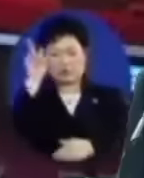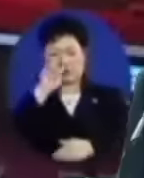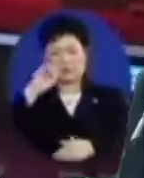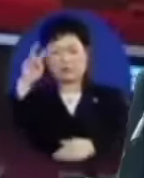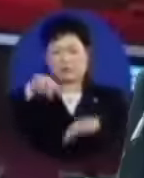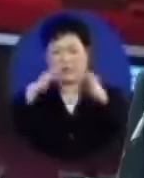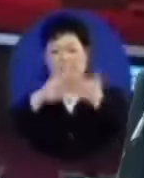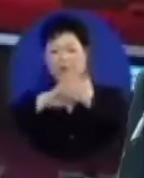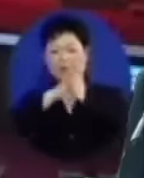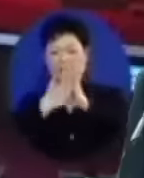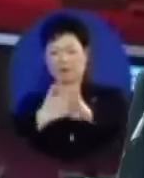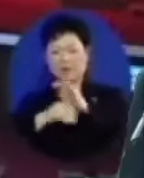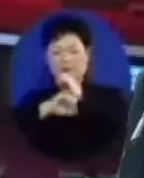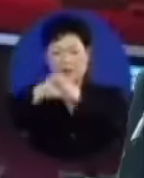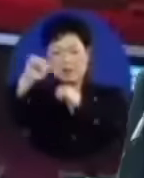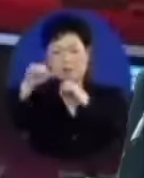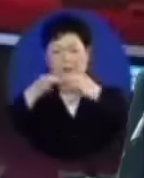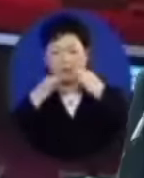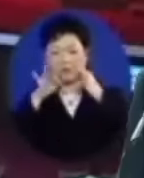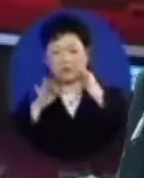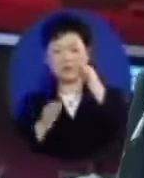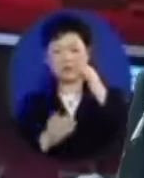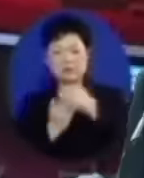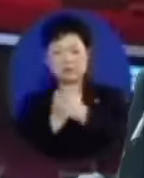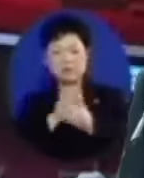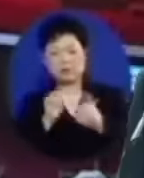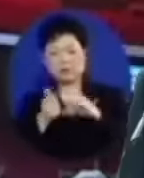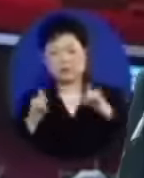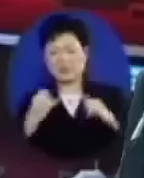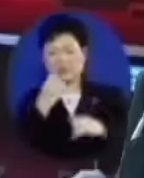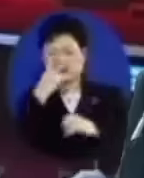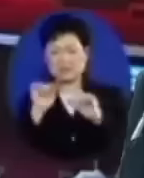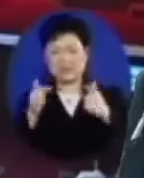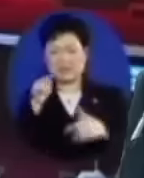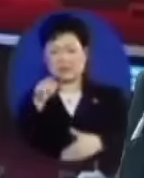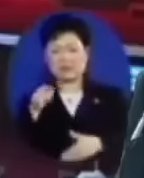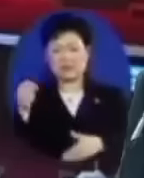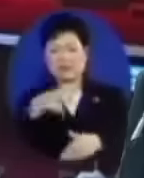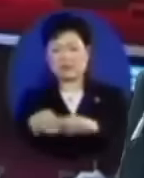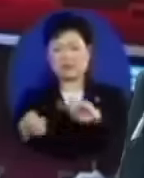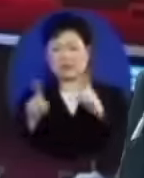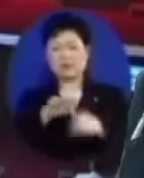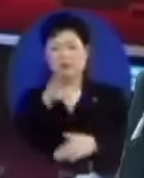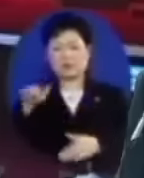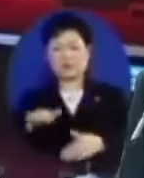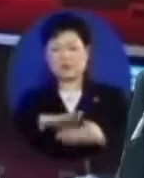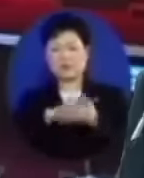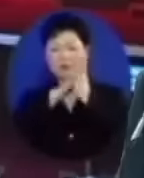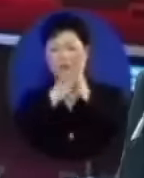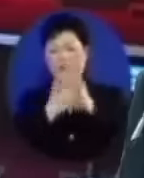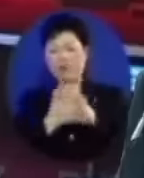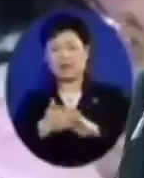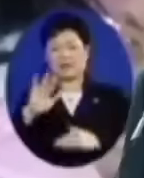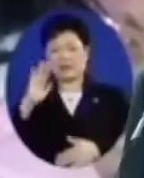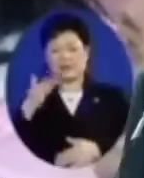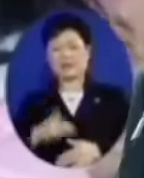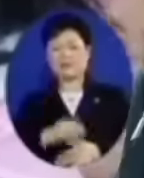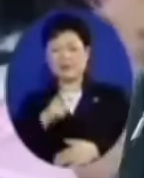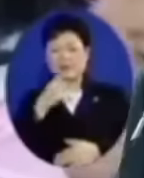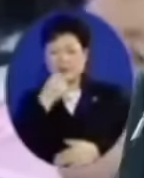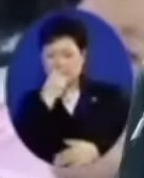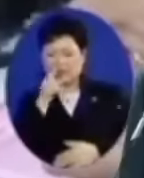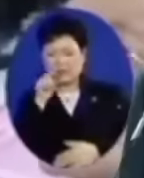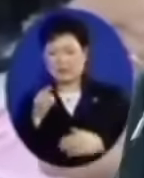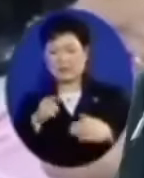다 변화되리니 나팔 소리가 나매 죽은 자들이 썩지 아니할 것으로 다시 살아나고 우리도 변화되리라. 이